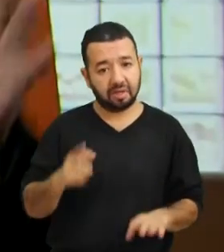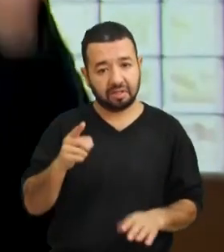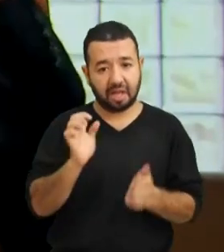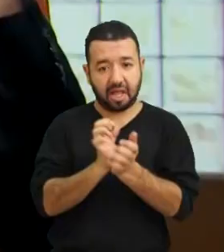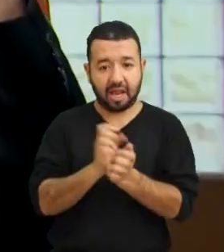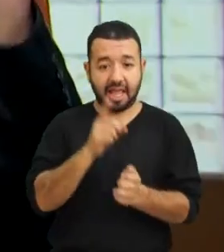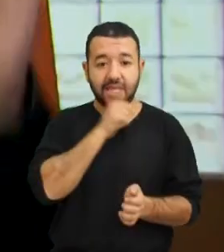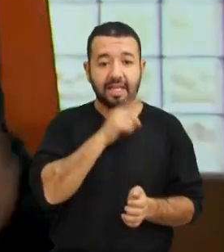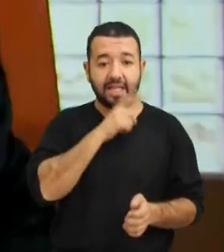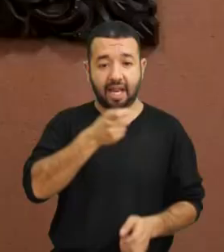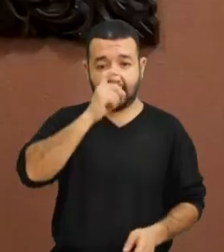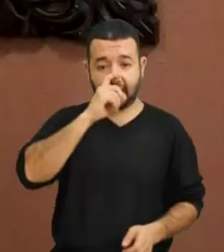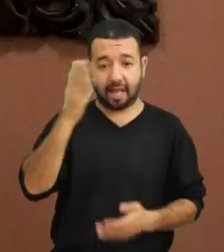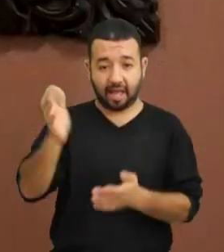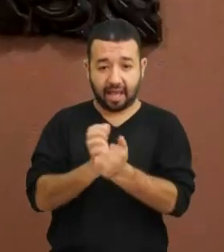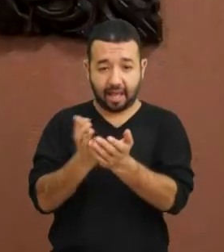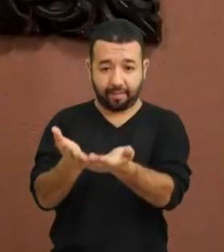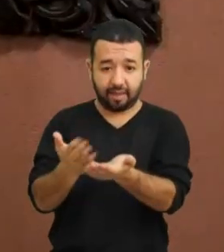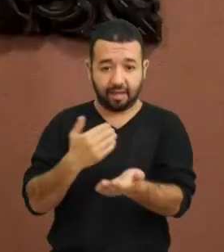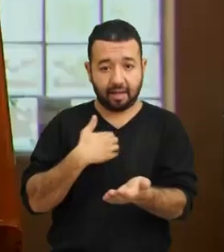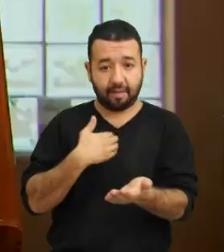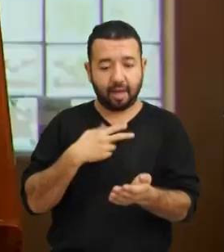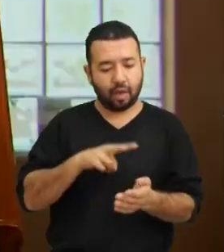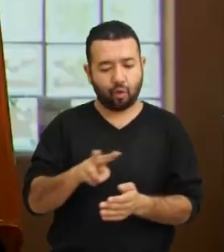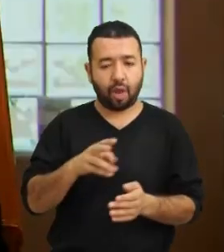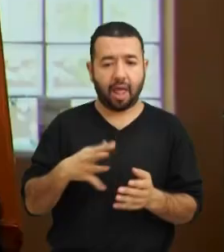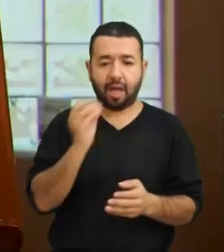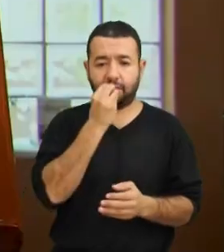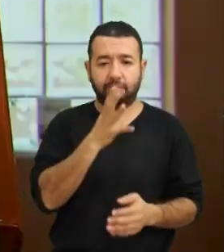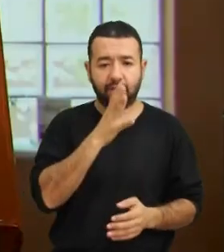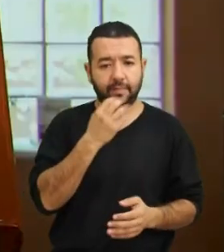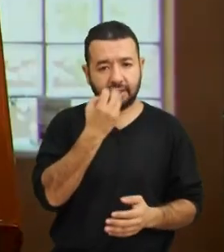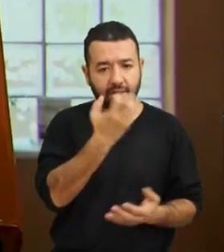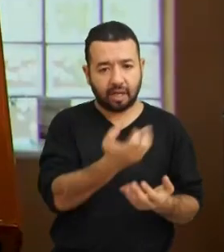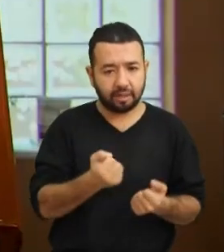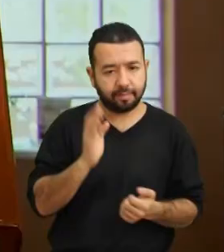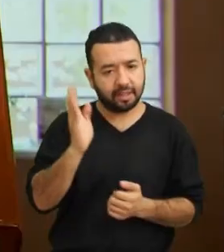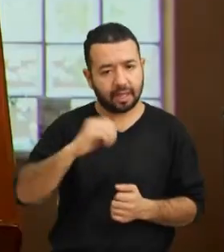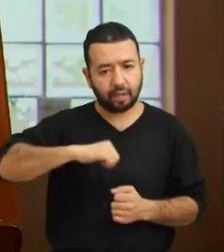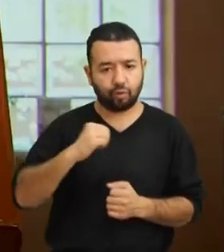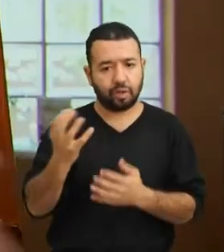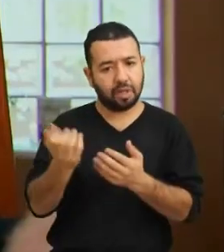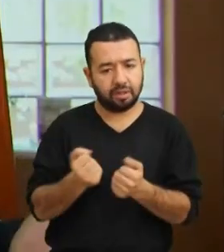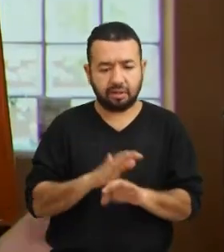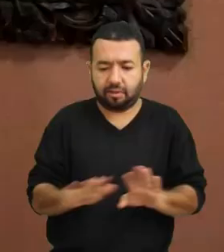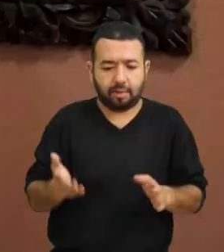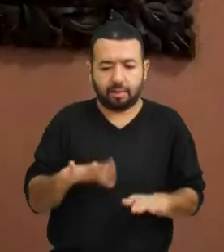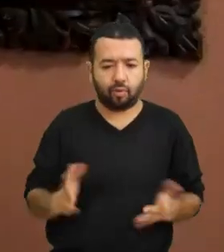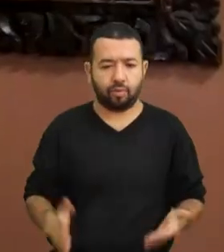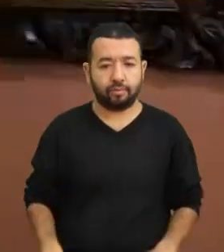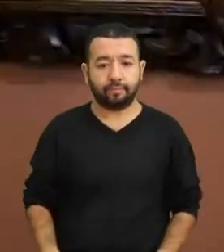aile İngiltere Kraliyet Sarayı'ndan gelmişti. Ben yoldan bilirim. Bak çiçek aldık. Giderken çikolata da alacağız. Tamam